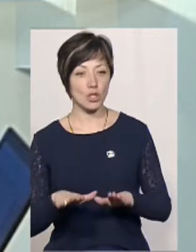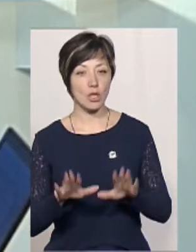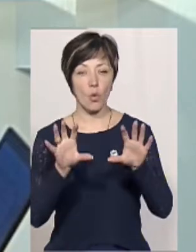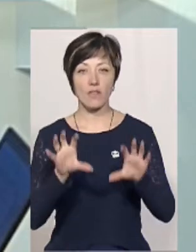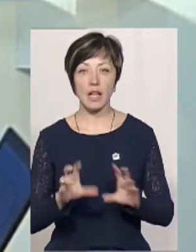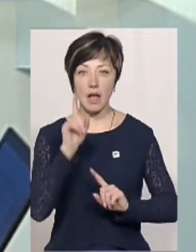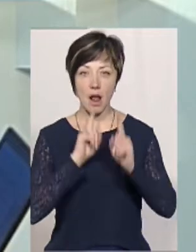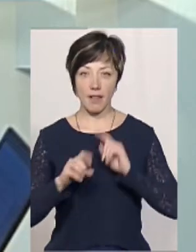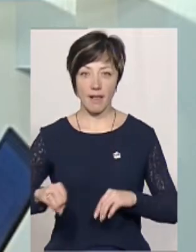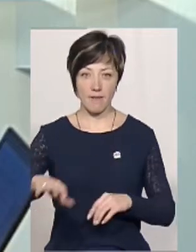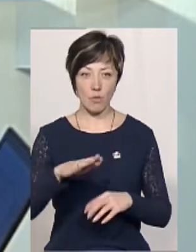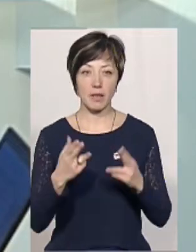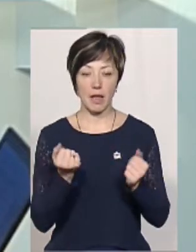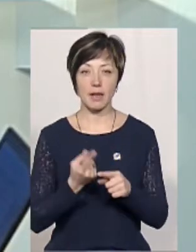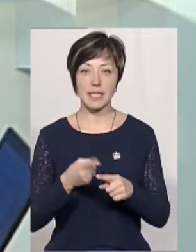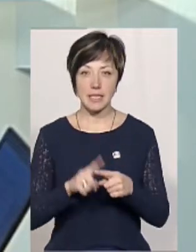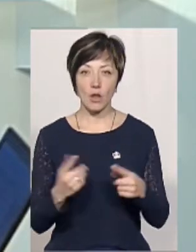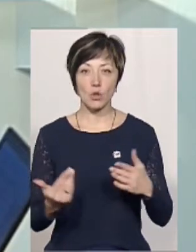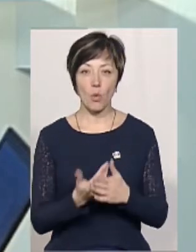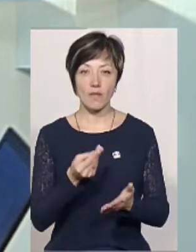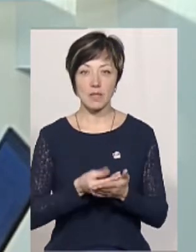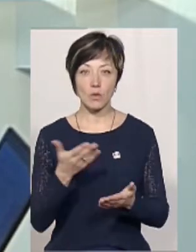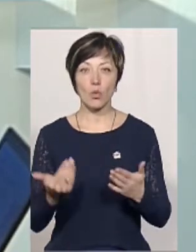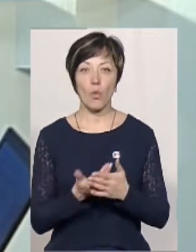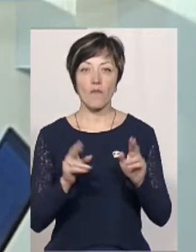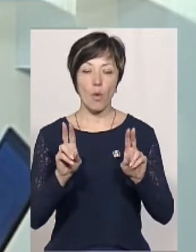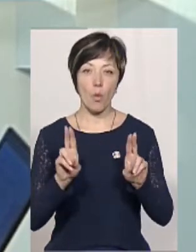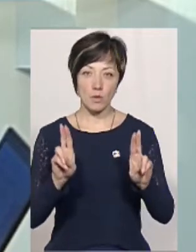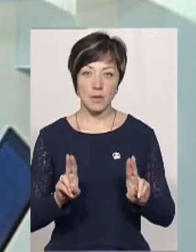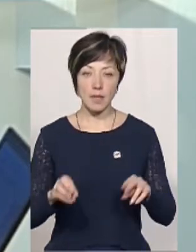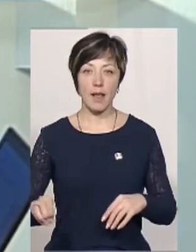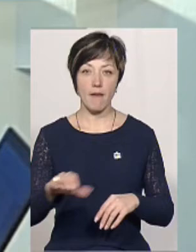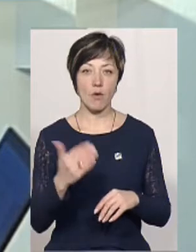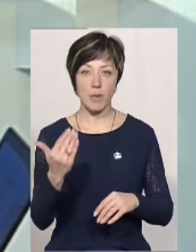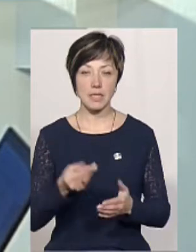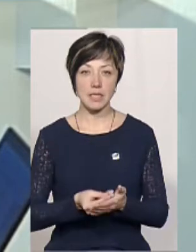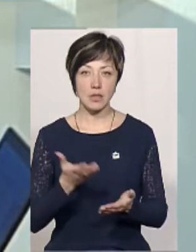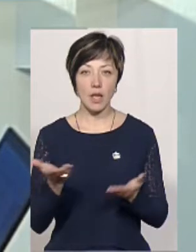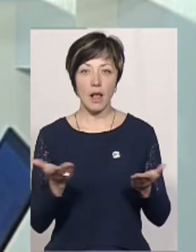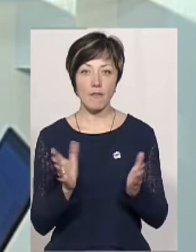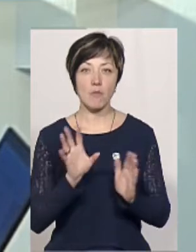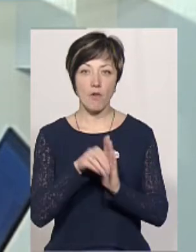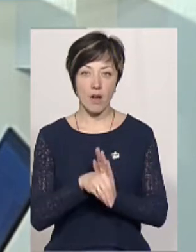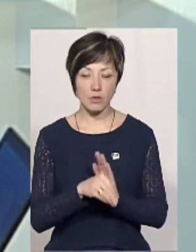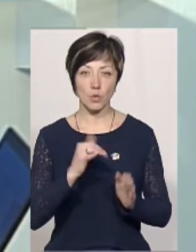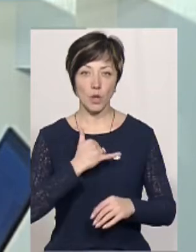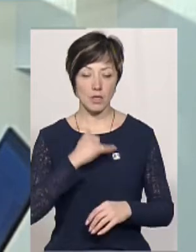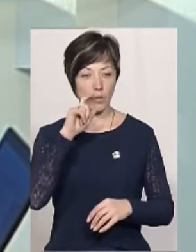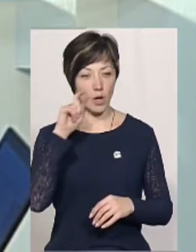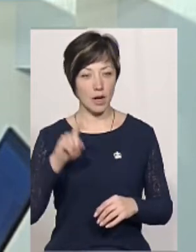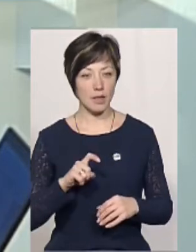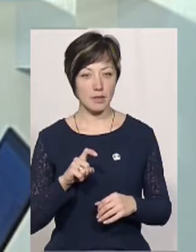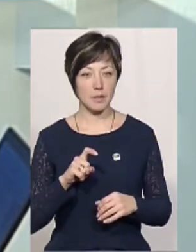Конвенції Ради Європи. Так що так, це нові цінності, нові концепції, європейські цінності, тому які впроваджуємо вже в нас в